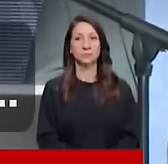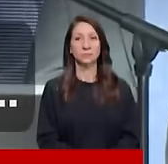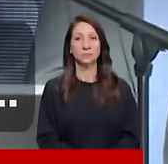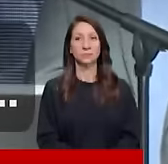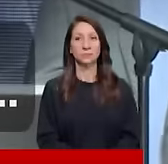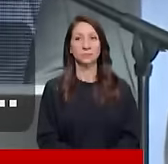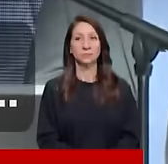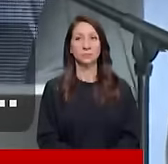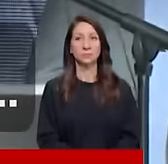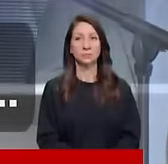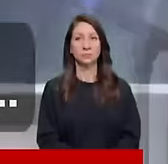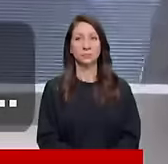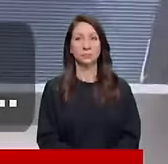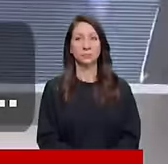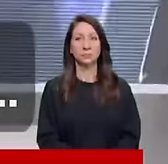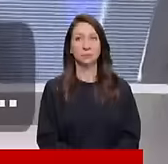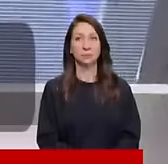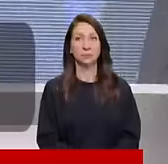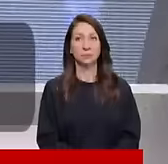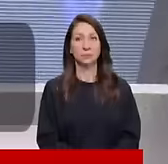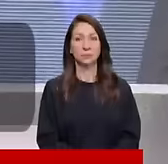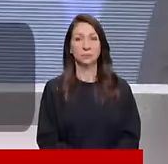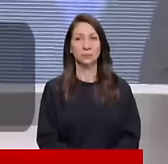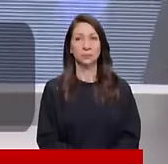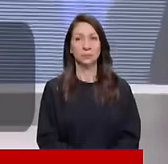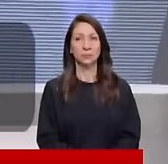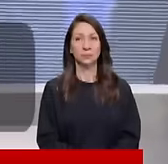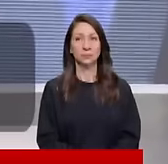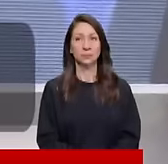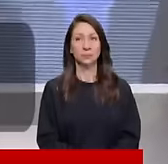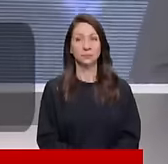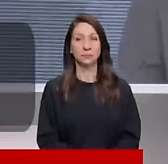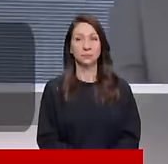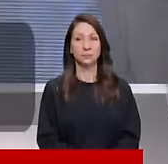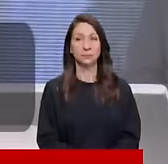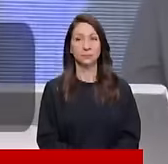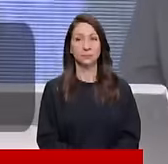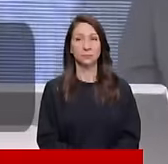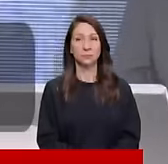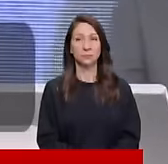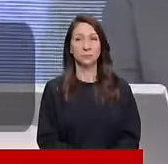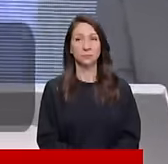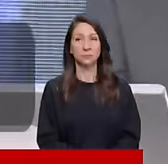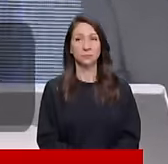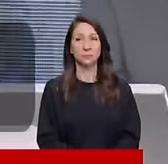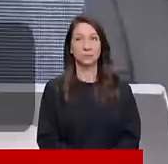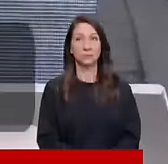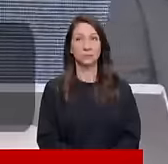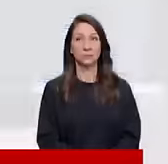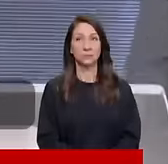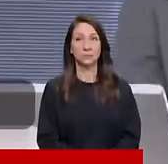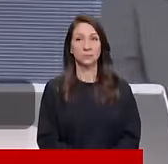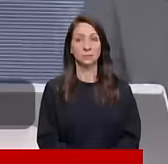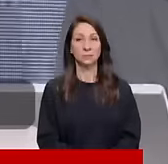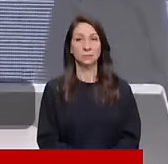söylerim diye düşünüyorum. İçi boşaltılmış. Seçime 2 gün kala dahi insanlar geçici alınıyorsa bunlar onların duygularıyla